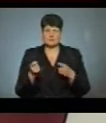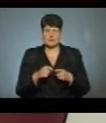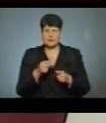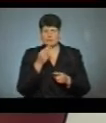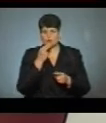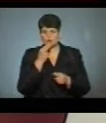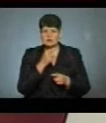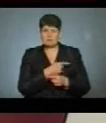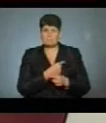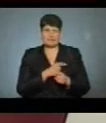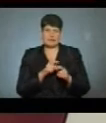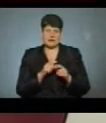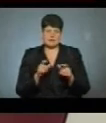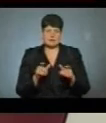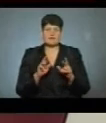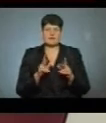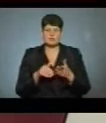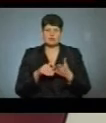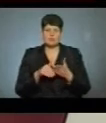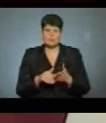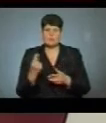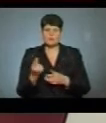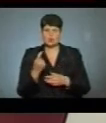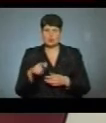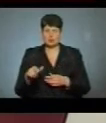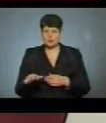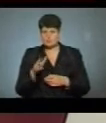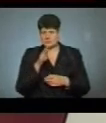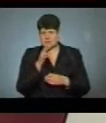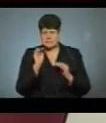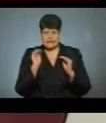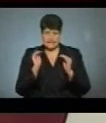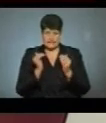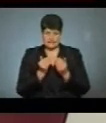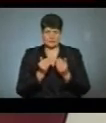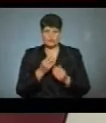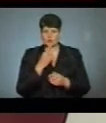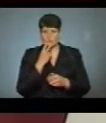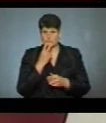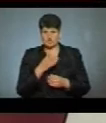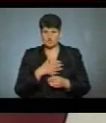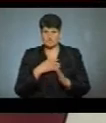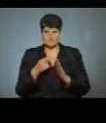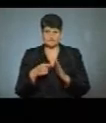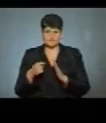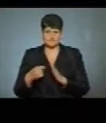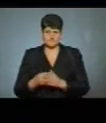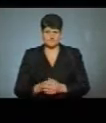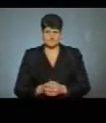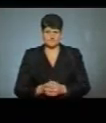та медикаменти. Як допомагають одиноким людям під час карантину, бачила наша знімальна група.